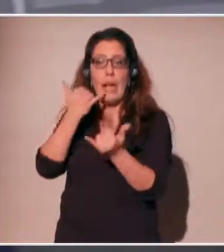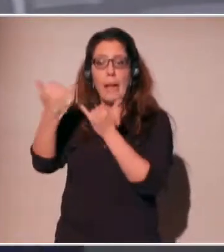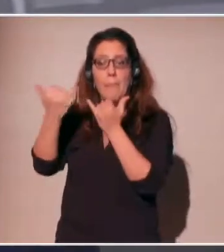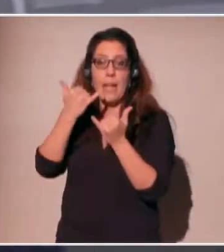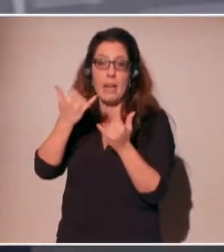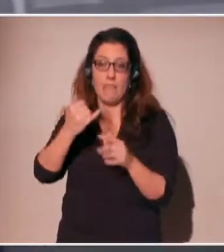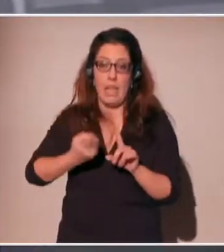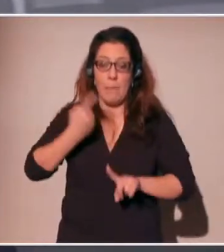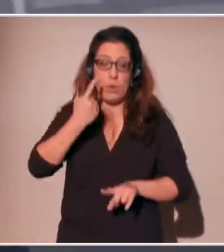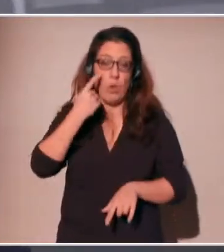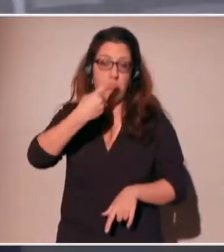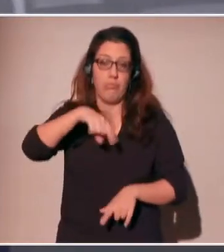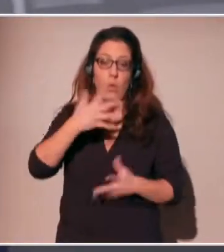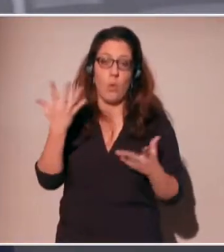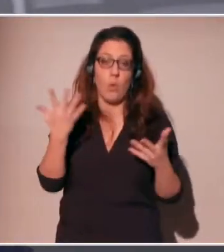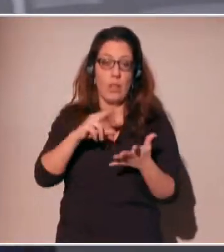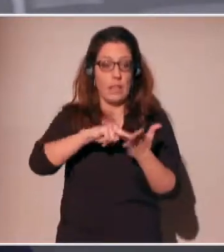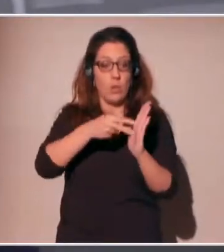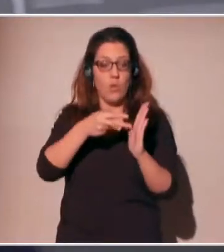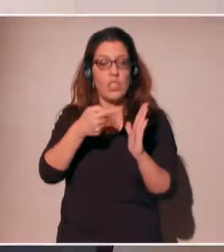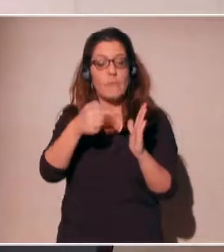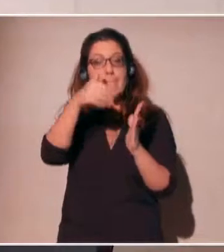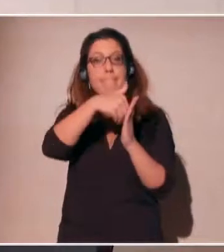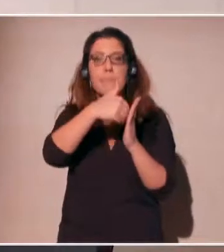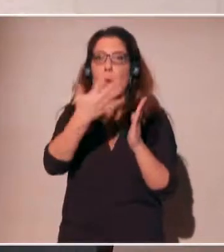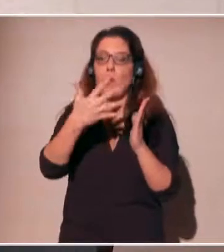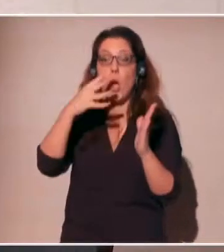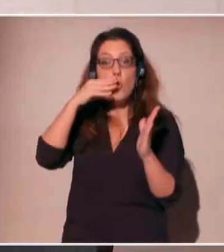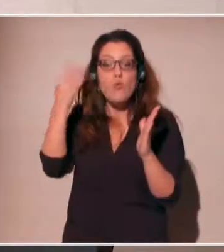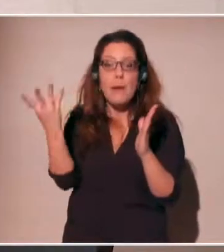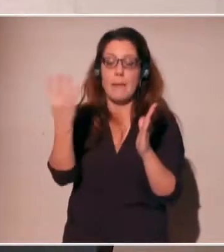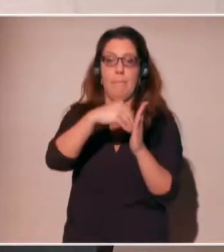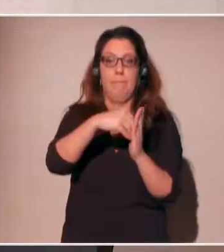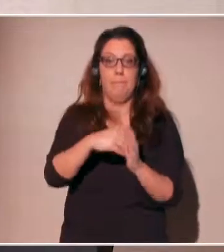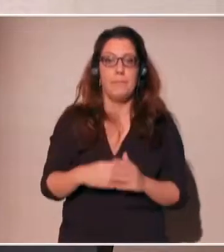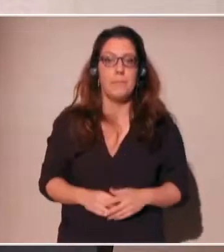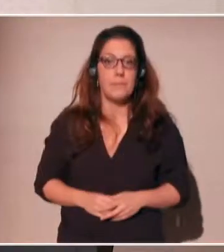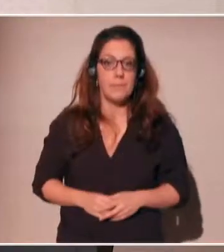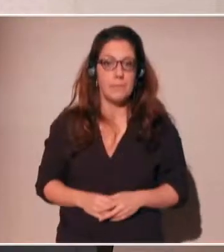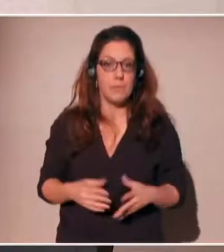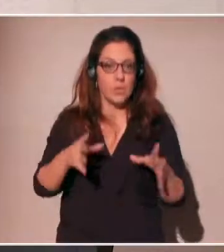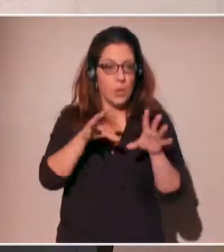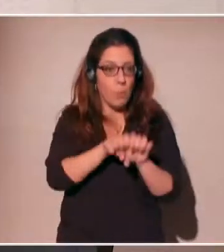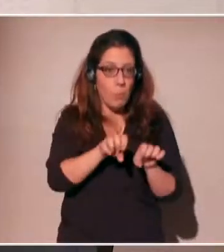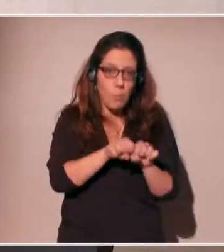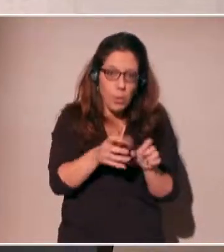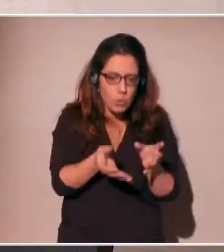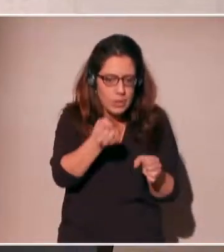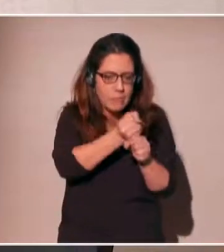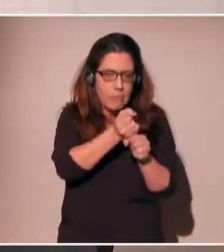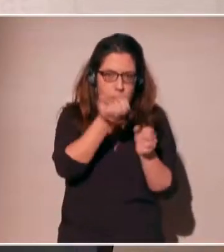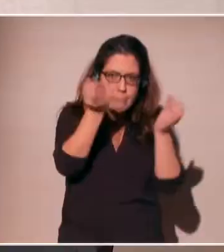au centre de la technologie. Et toute la conception du produit part de là.